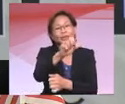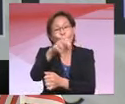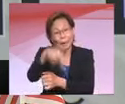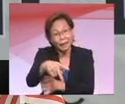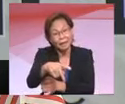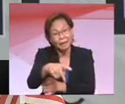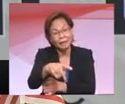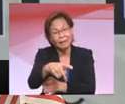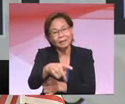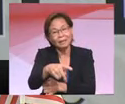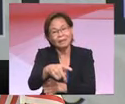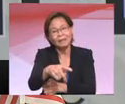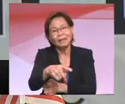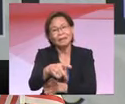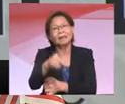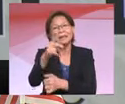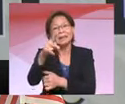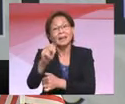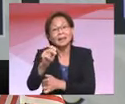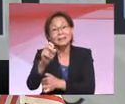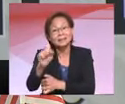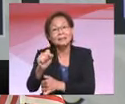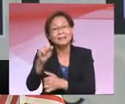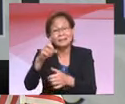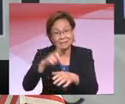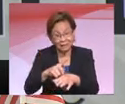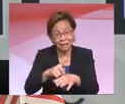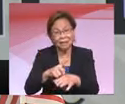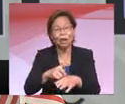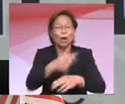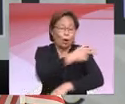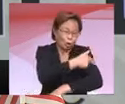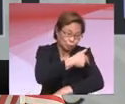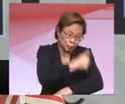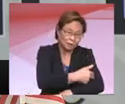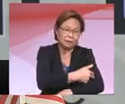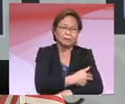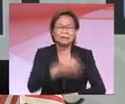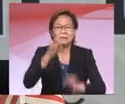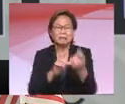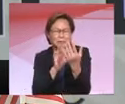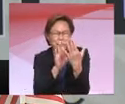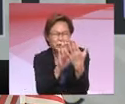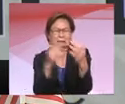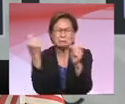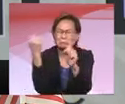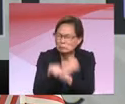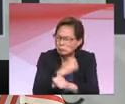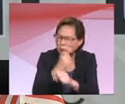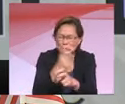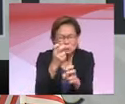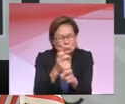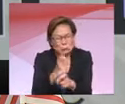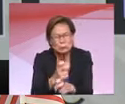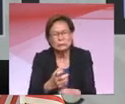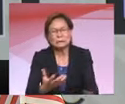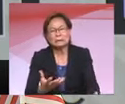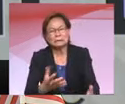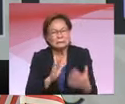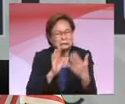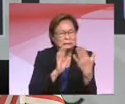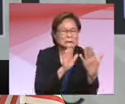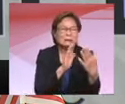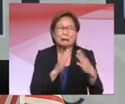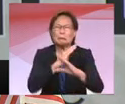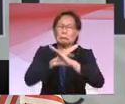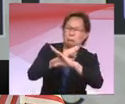cara pengurusan kes di lapangan. Sekiranya menghadapi sebarang cabaran, kerumitan maupun halangan dalam